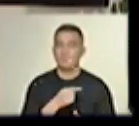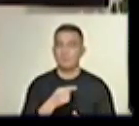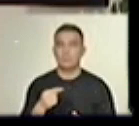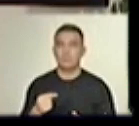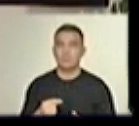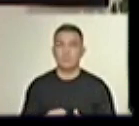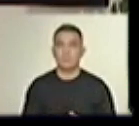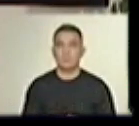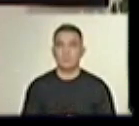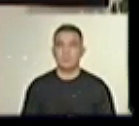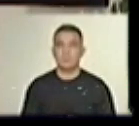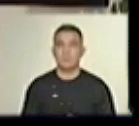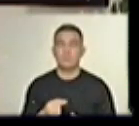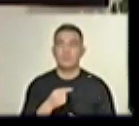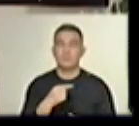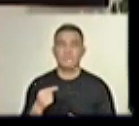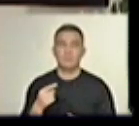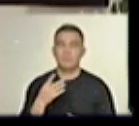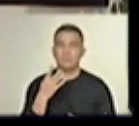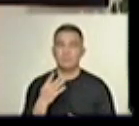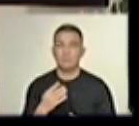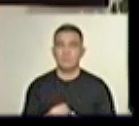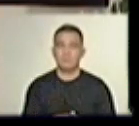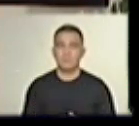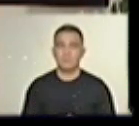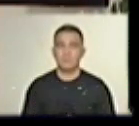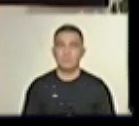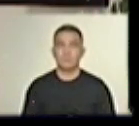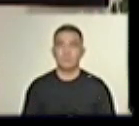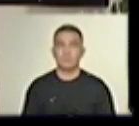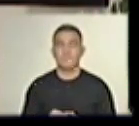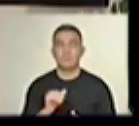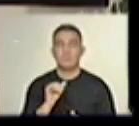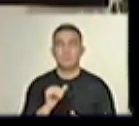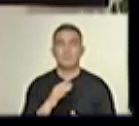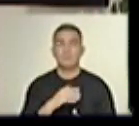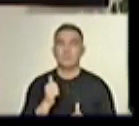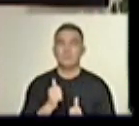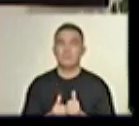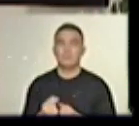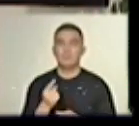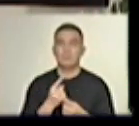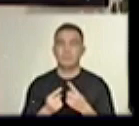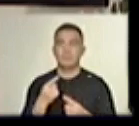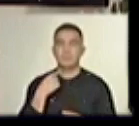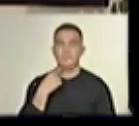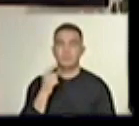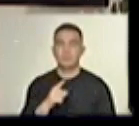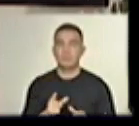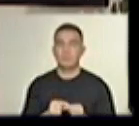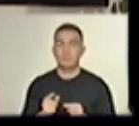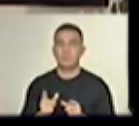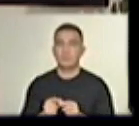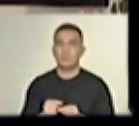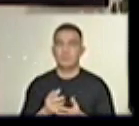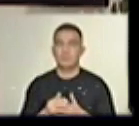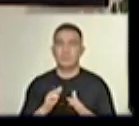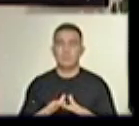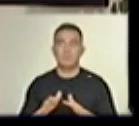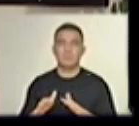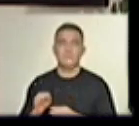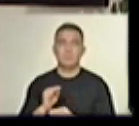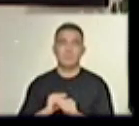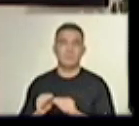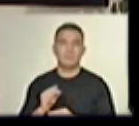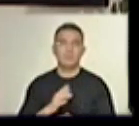belgisini qo'yamiz. -4 ning moduli 4. Mana har bir sonning modulini olib, o'z o'rniga qo'yib